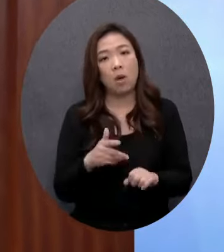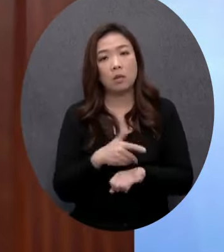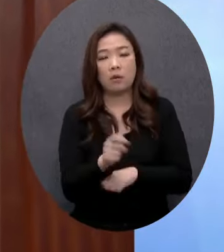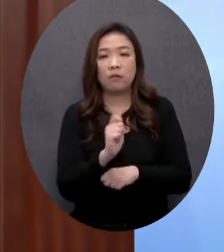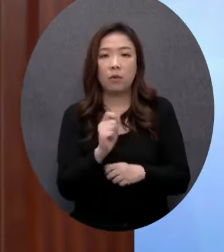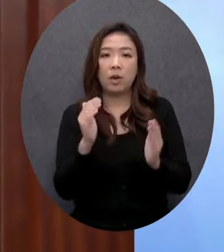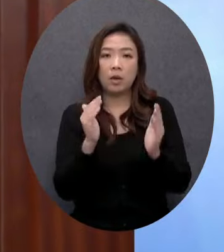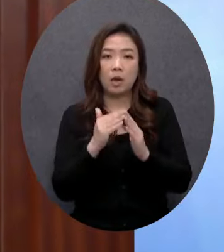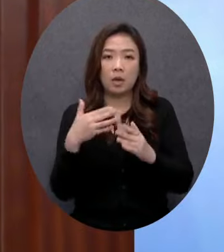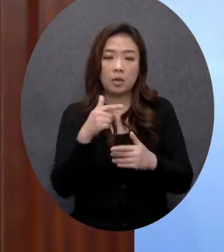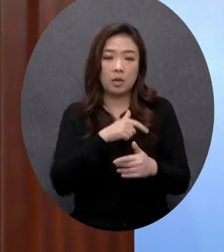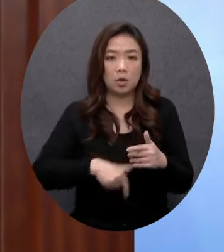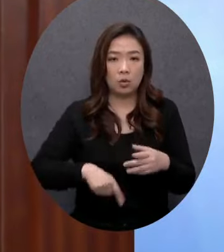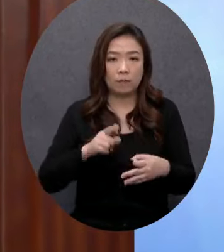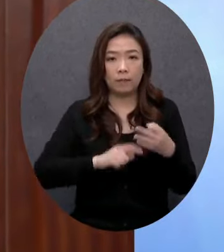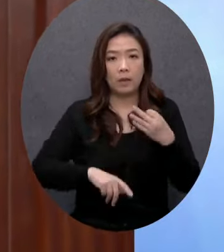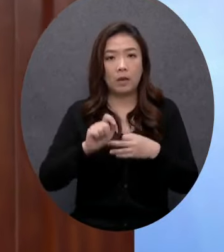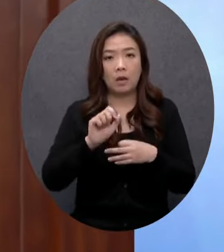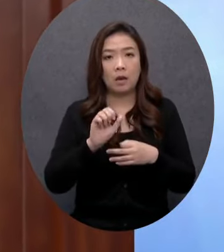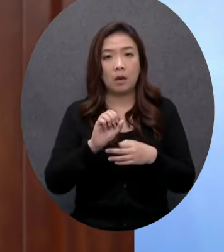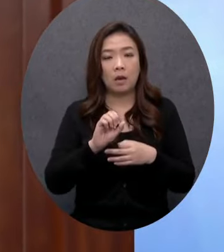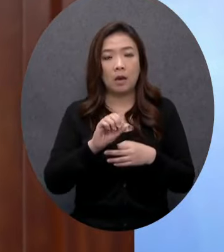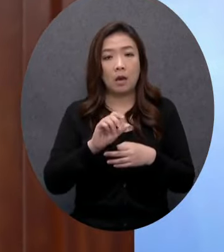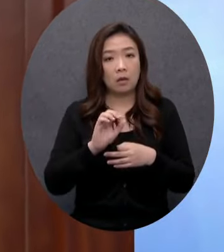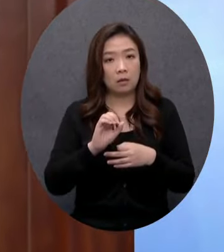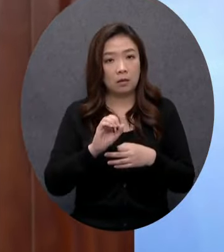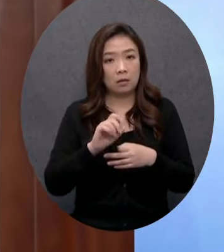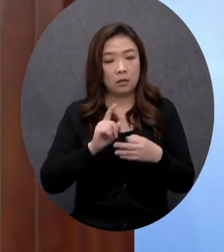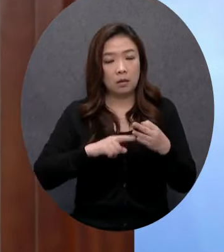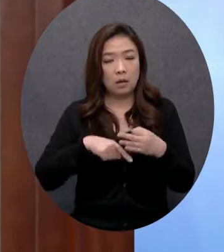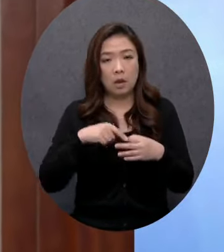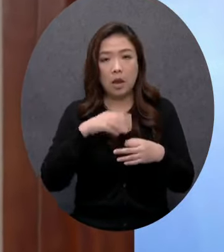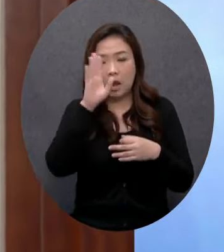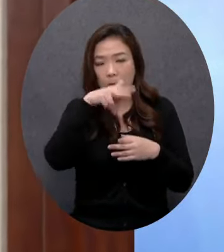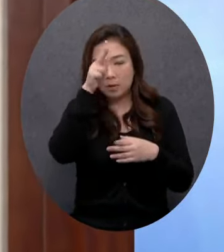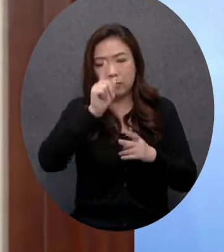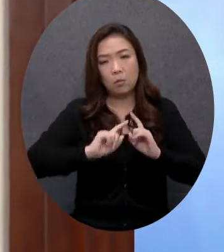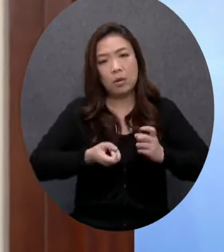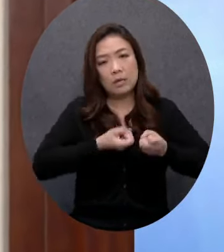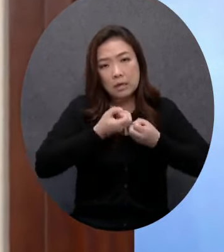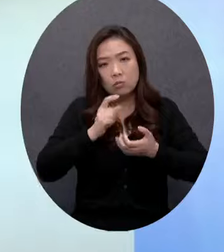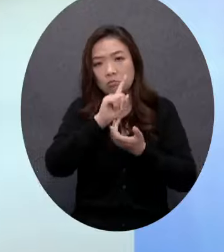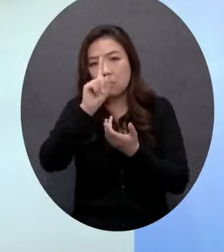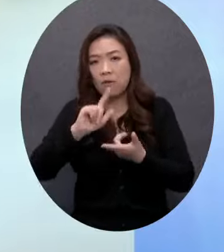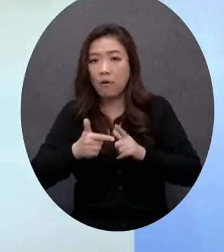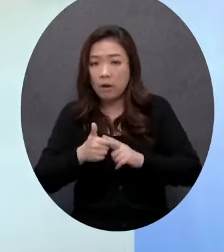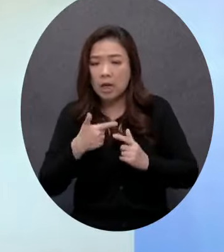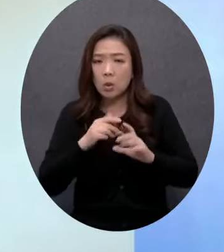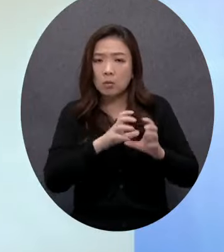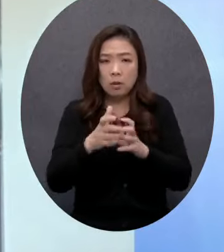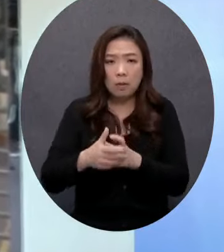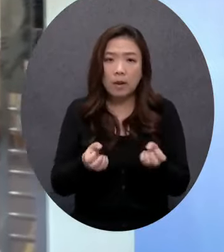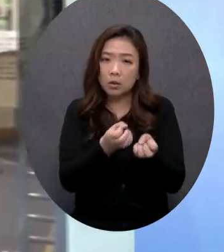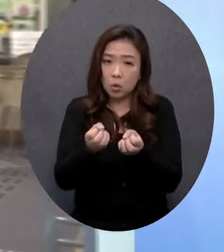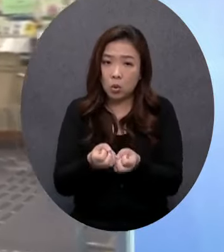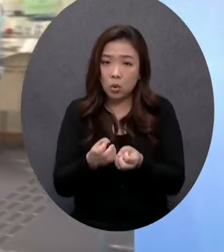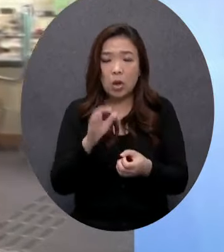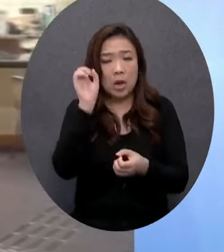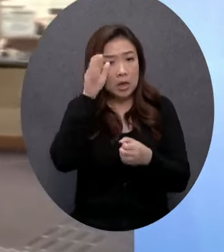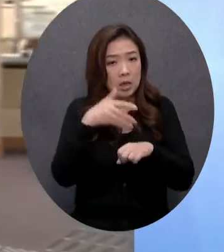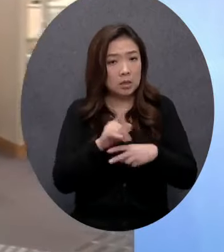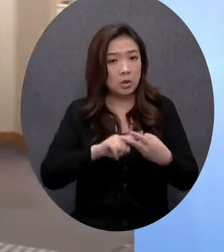議員狄志遠希望政府無論提出什麼方案都要先充分諮詢和經業界討論。他建議在社工註冊局組